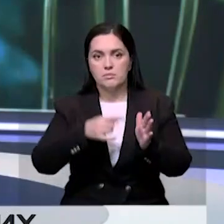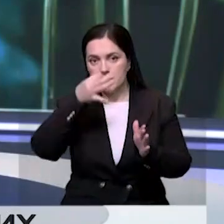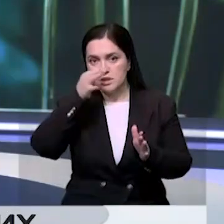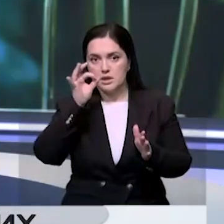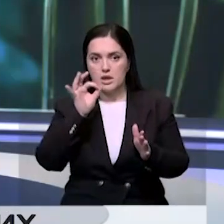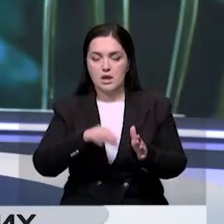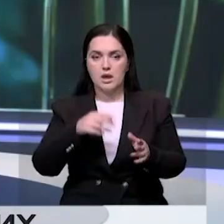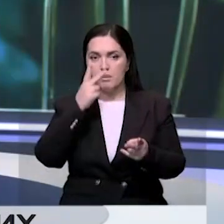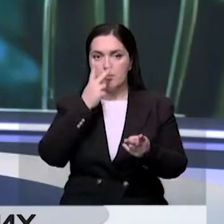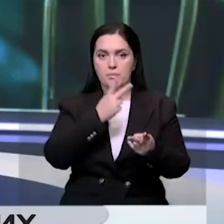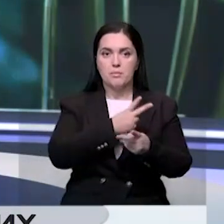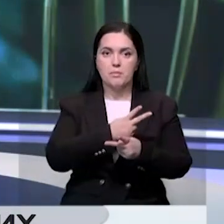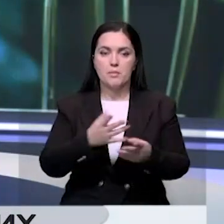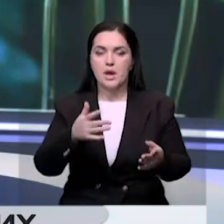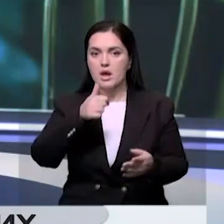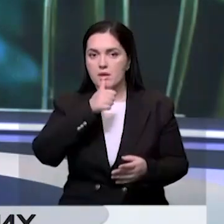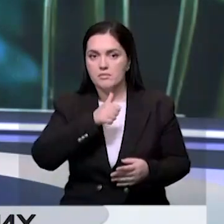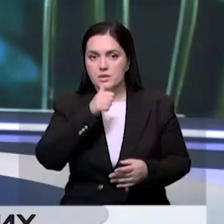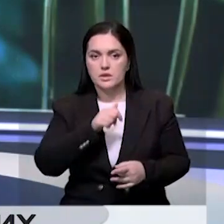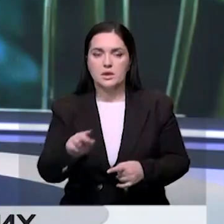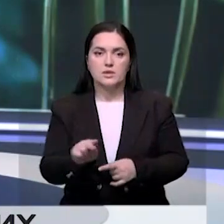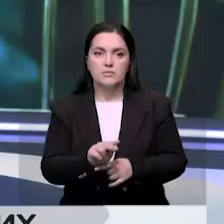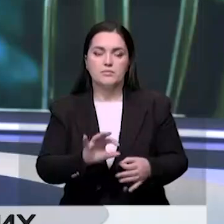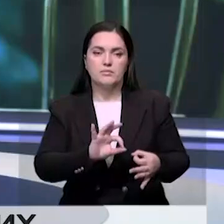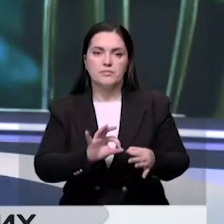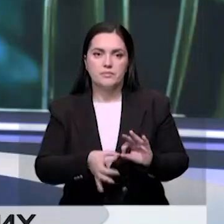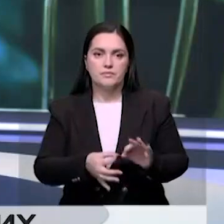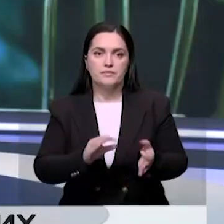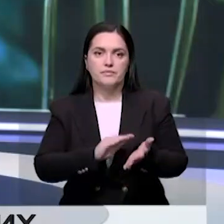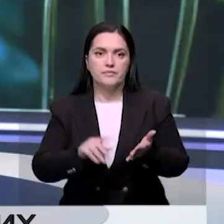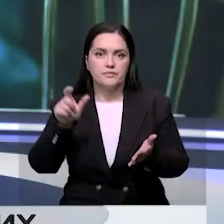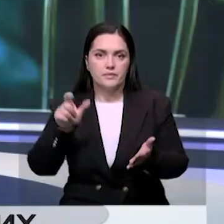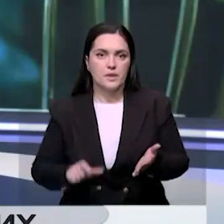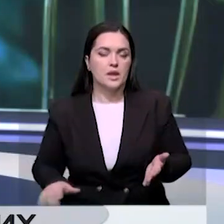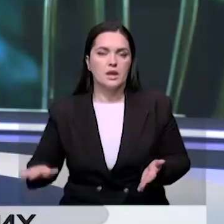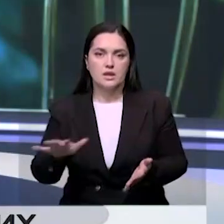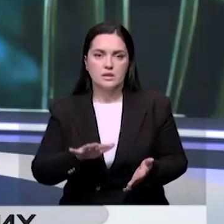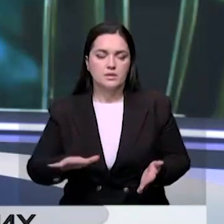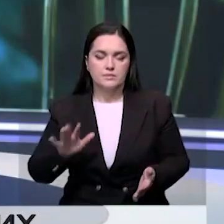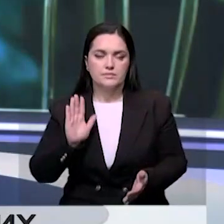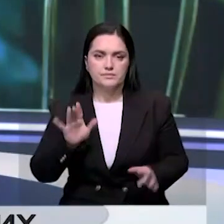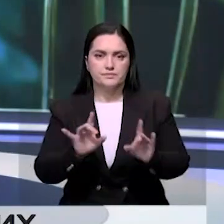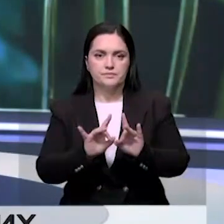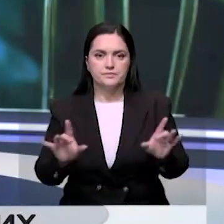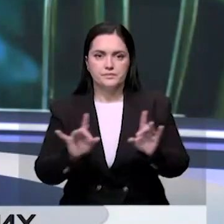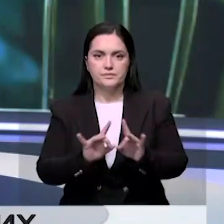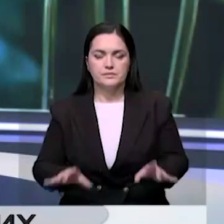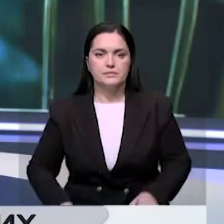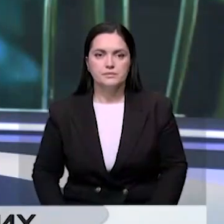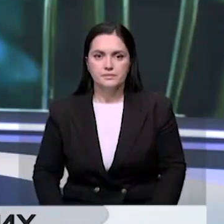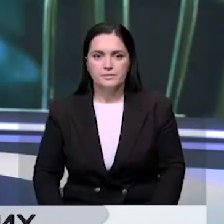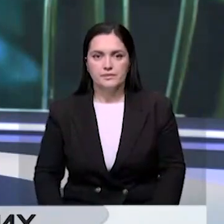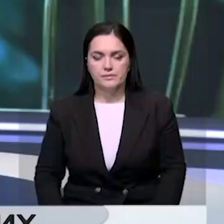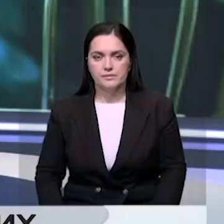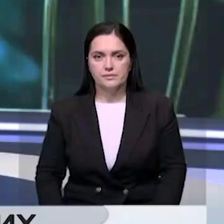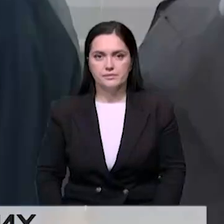они поделились опытом с местными специалистами и продемонстрировали современные методы лечения. Подробности у нашего корреспондента в регионе